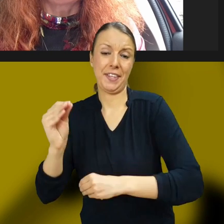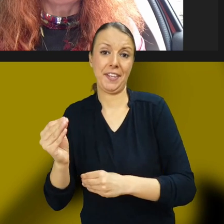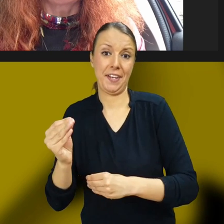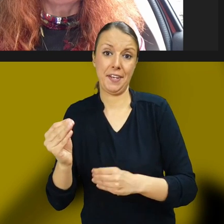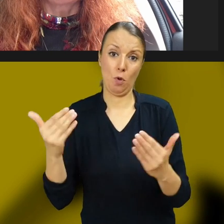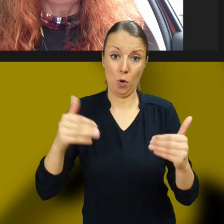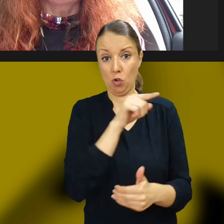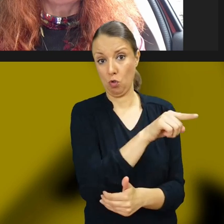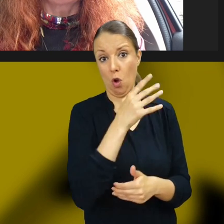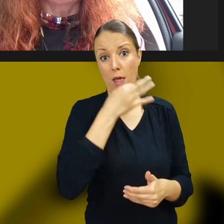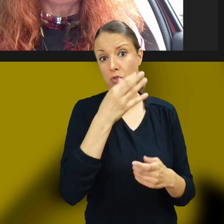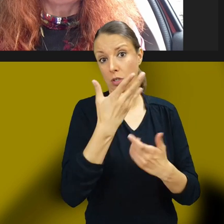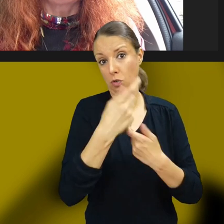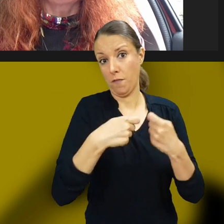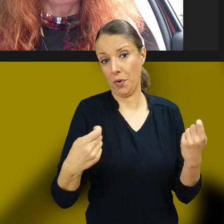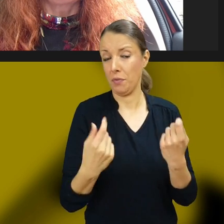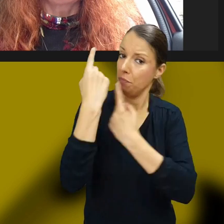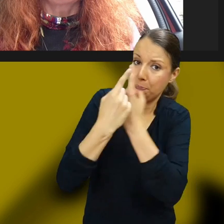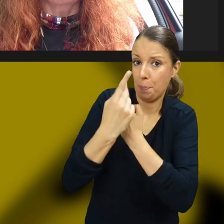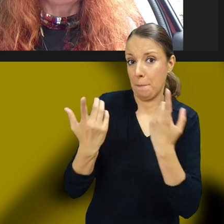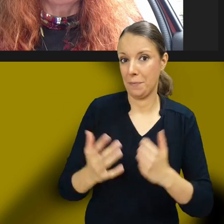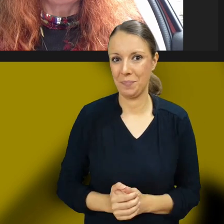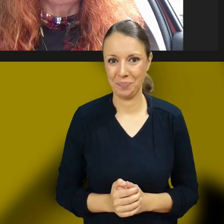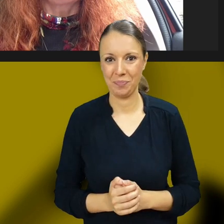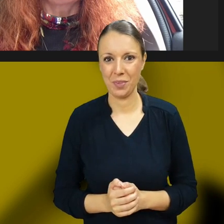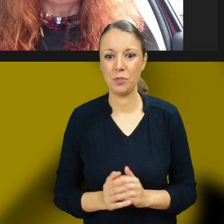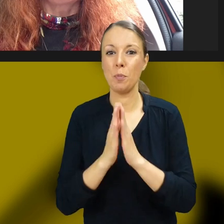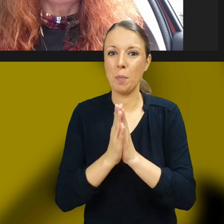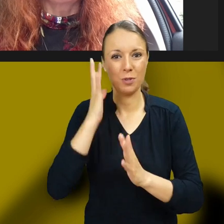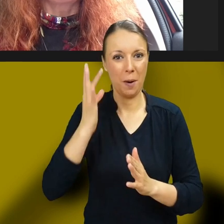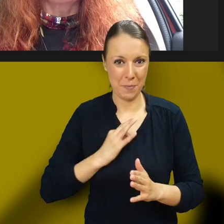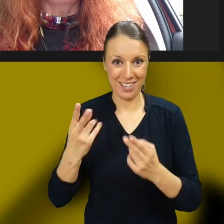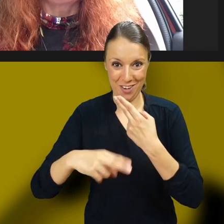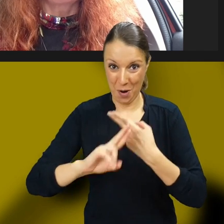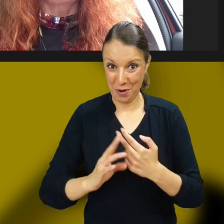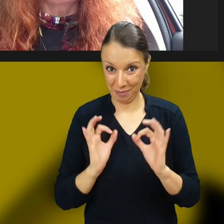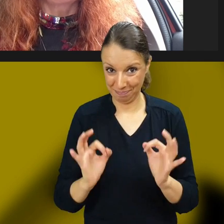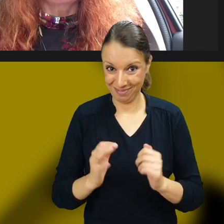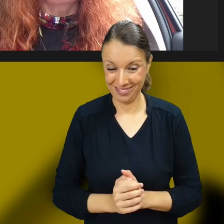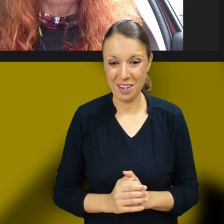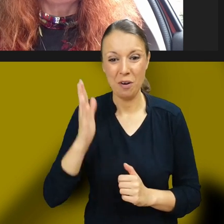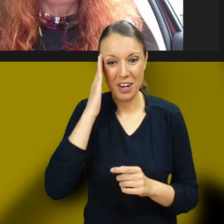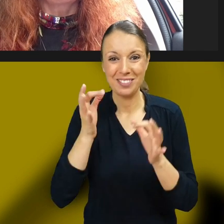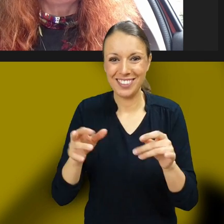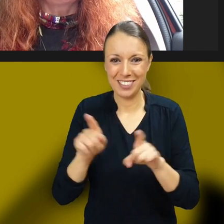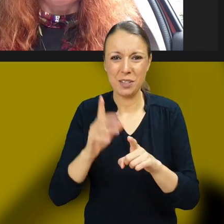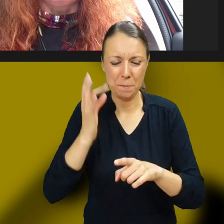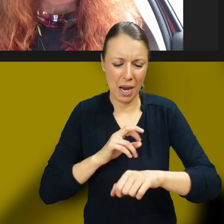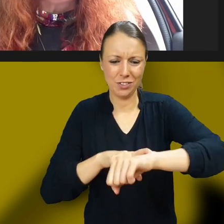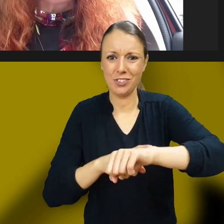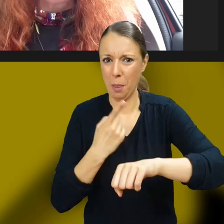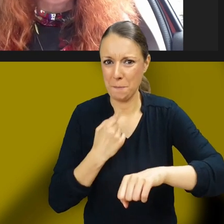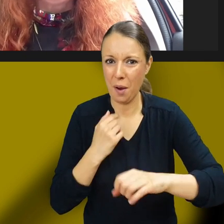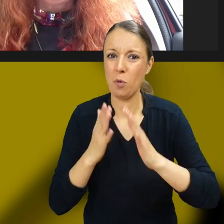ocenę. Chciałbym, pozwolę sobie poprosić panią o ustosunkowanie, bo wiem, że dzisiaj też jest pani pod ogromną presją czasu, więc bardzo